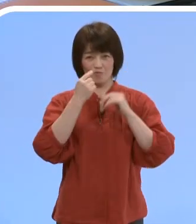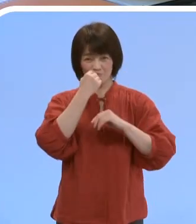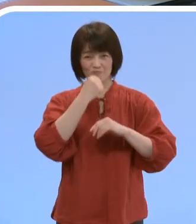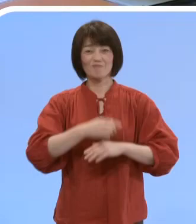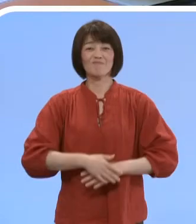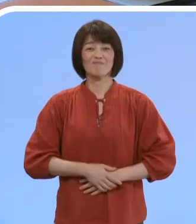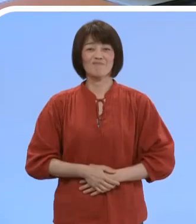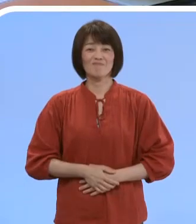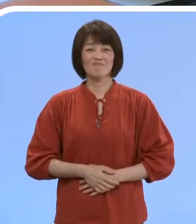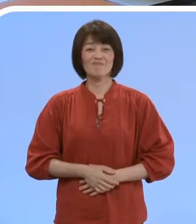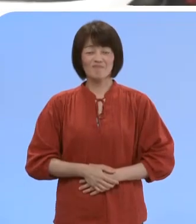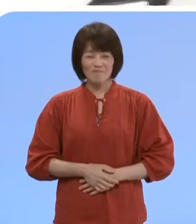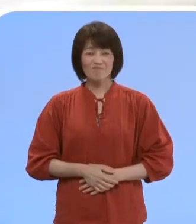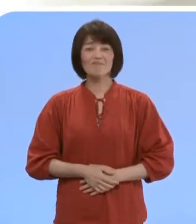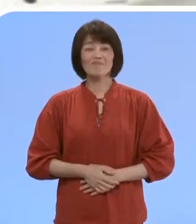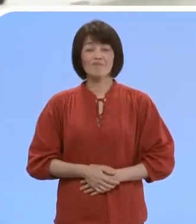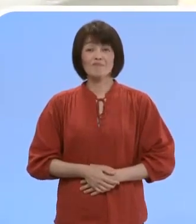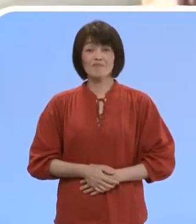ょ。